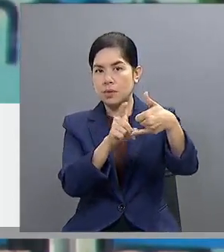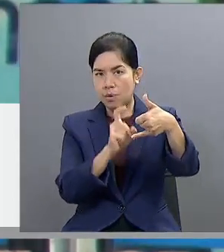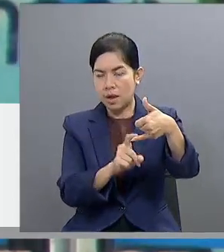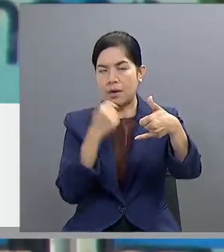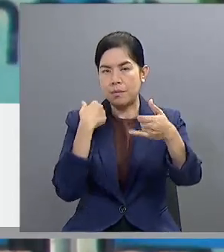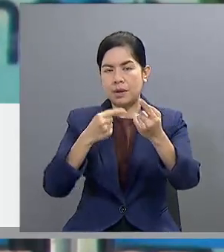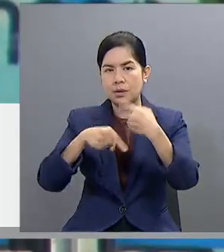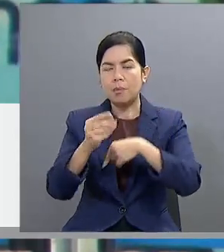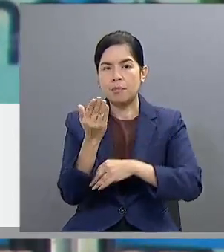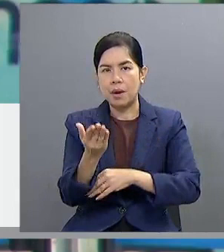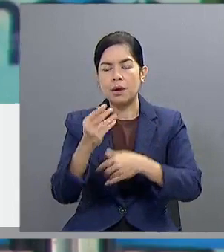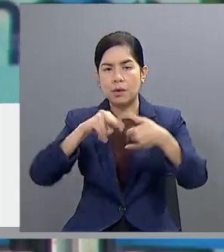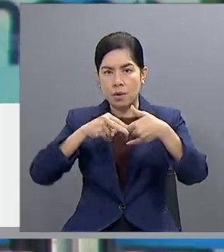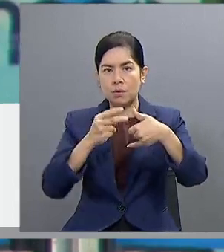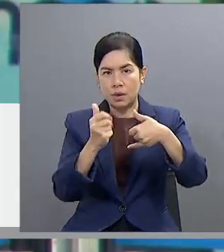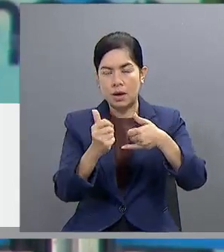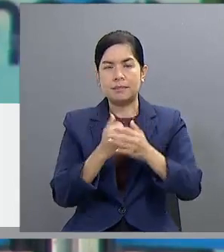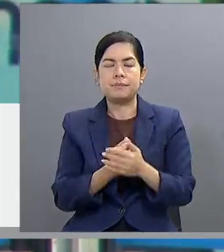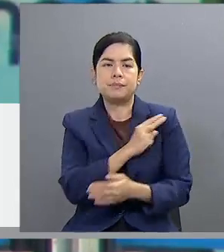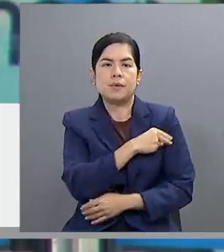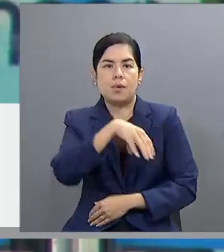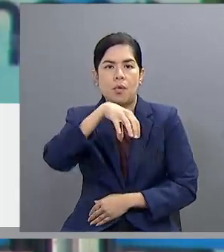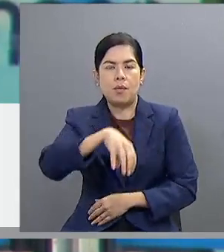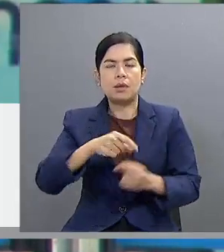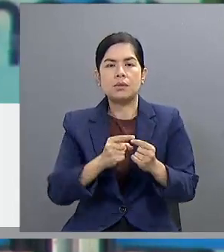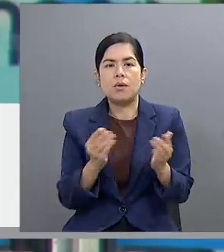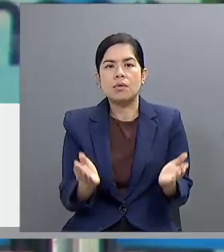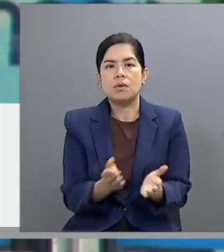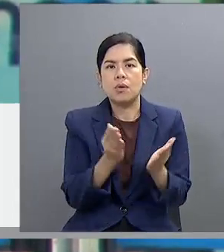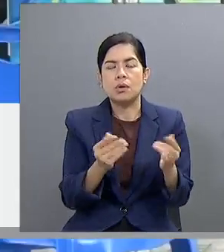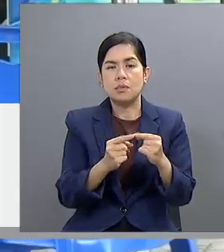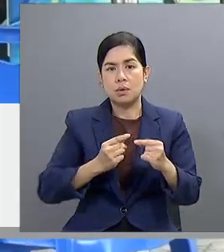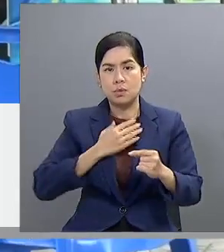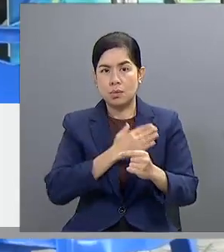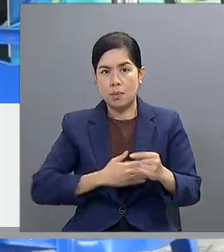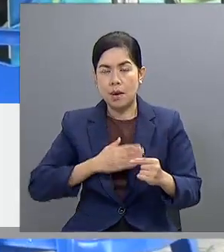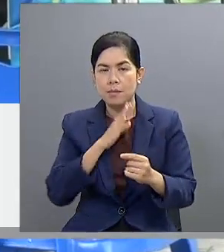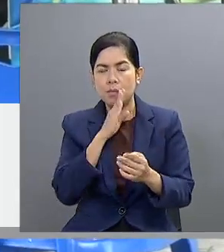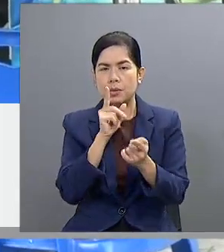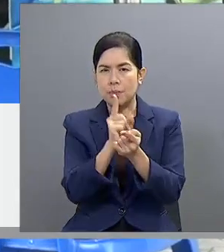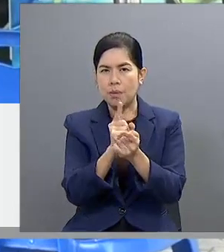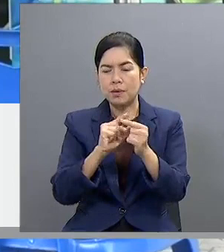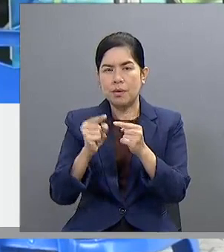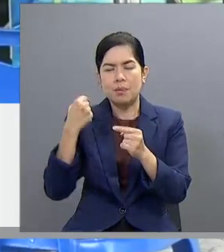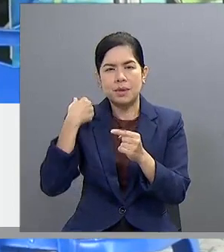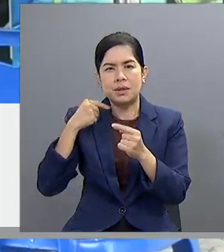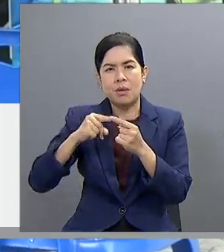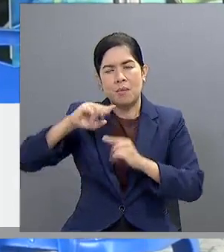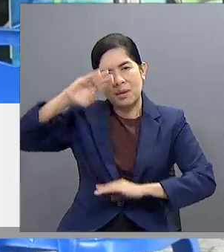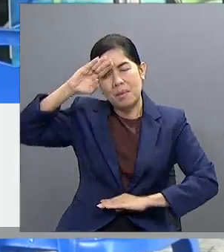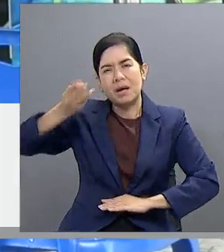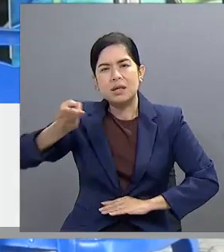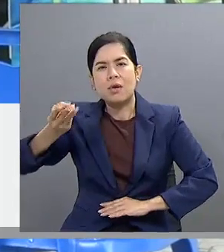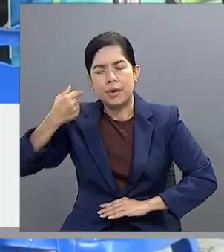พยาบาลส่งเสริมสุขภาพประจำตำบลถ้าพบติดเชื้อแต่อาการเล็กน้อยเจ้าหน้าที่จะจ่ายยาเพื่อรักษาตัวที่บ้านหรือจะ